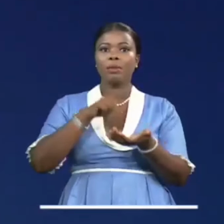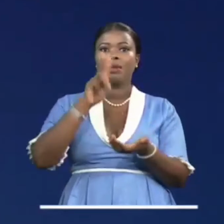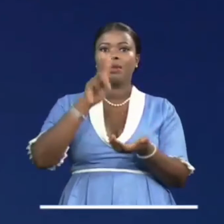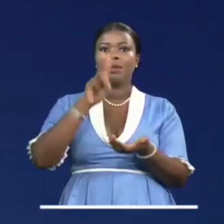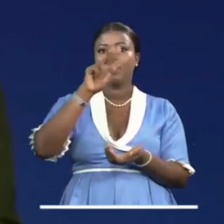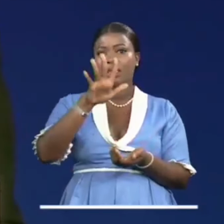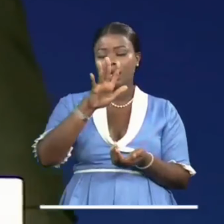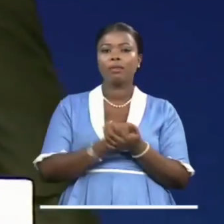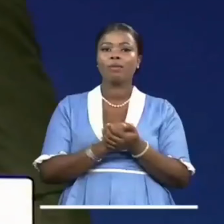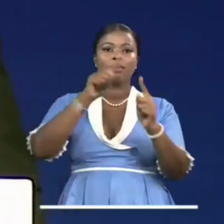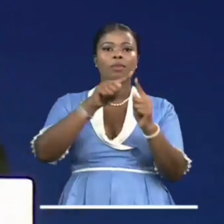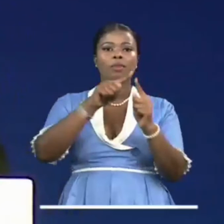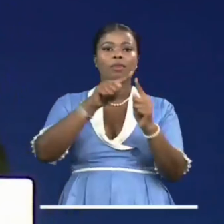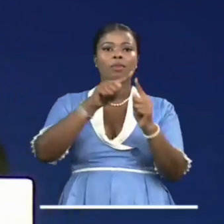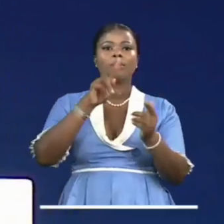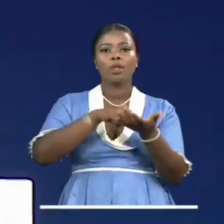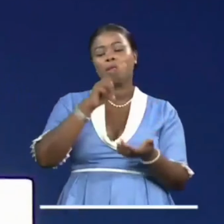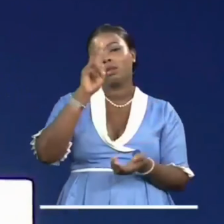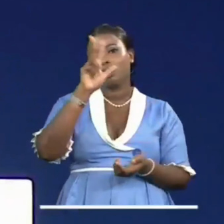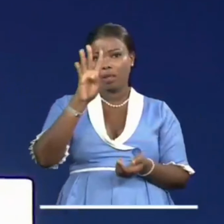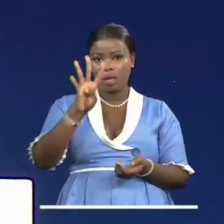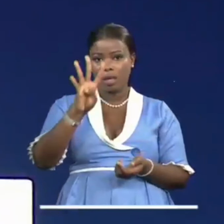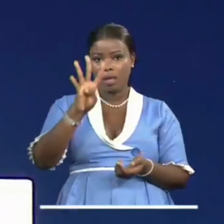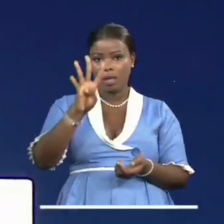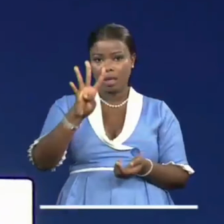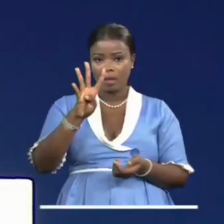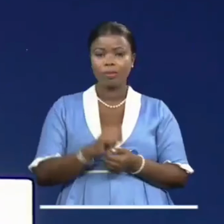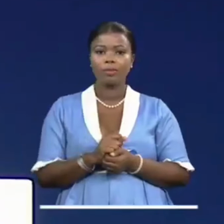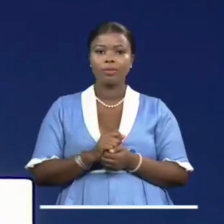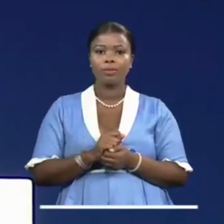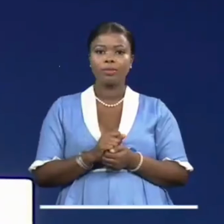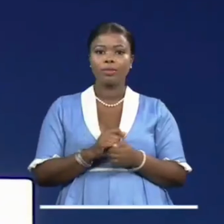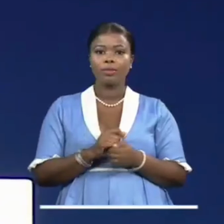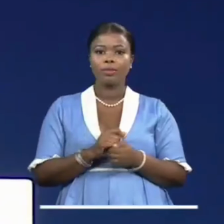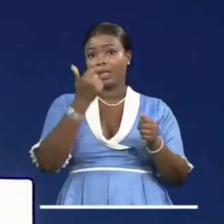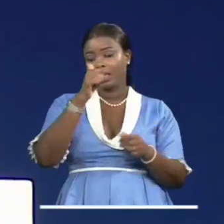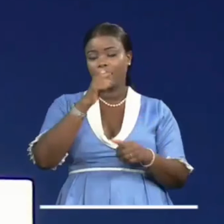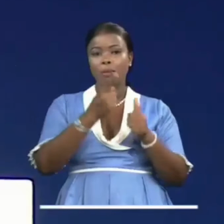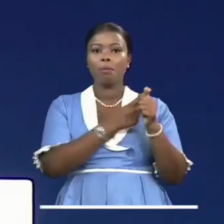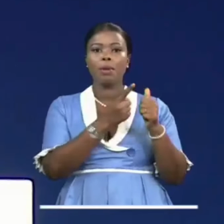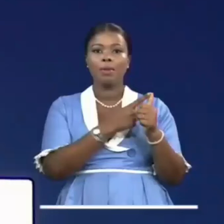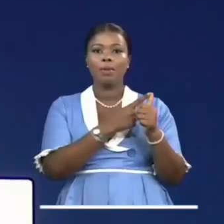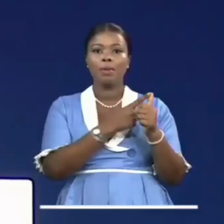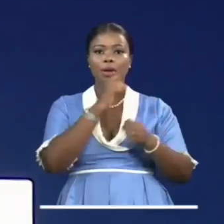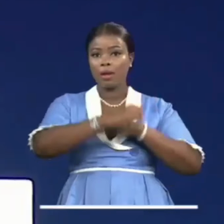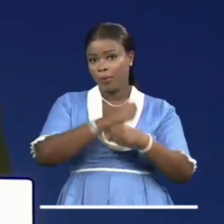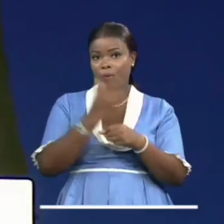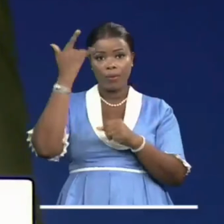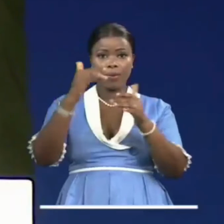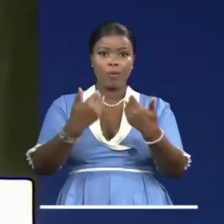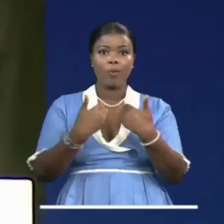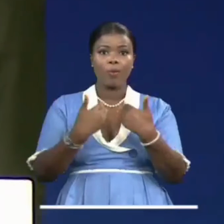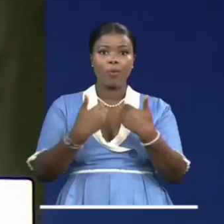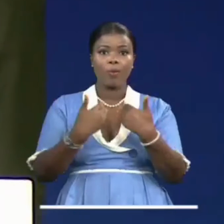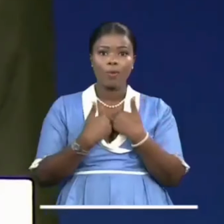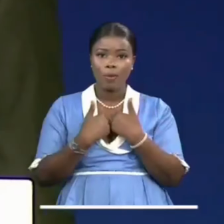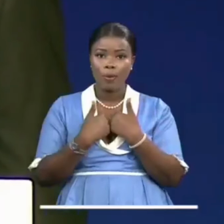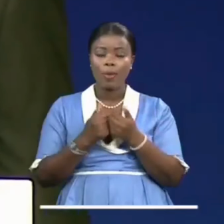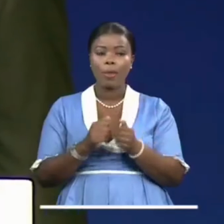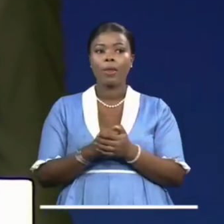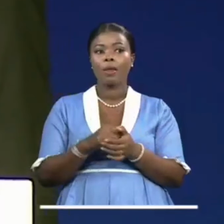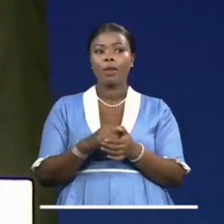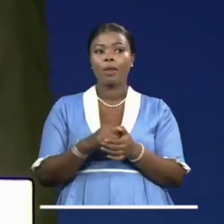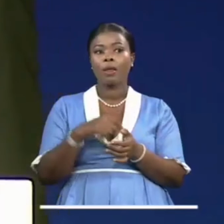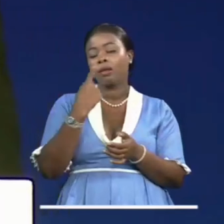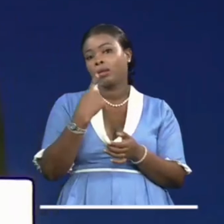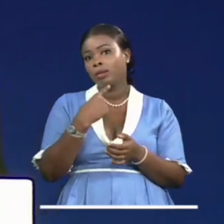2025-234 pendant lesquels pendant les 10 premières années il y aura une stratégie qui consiste à